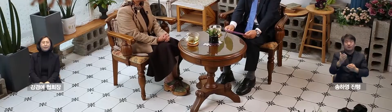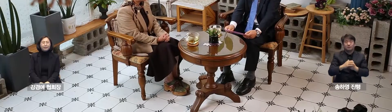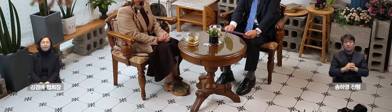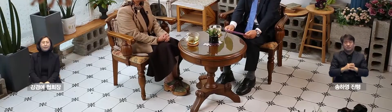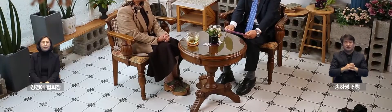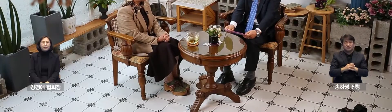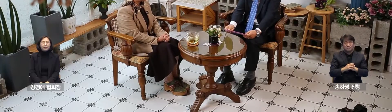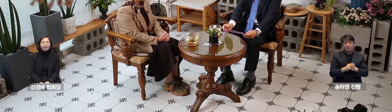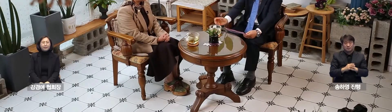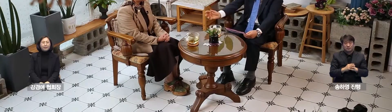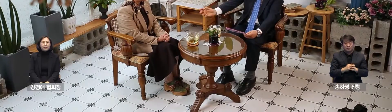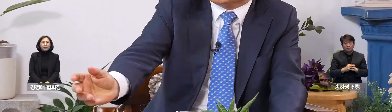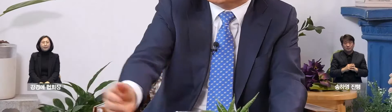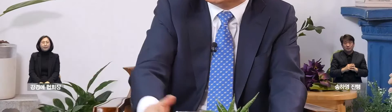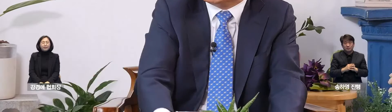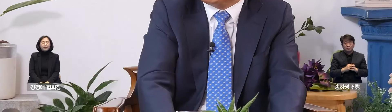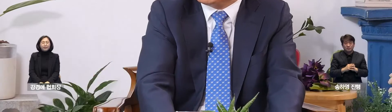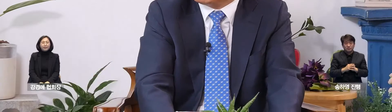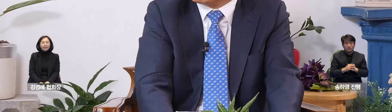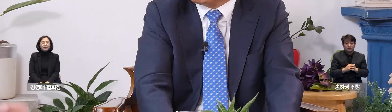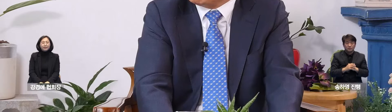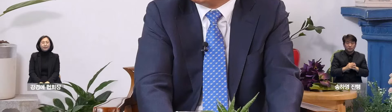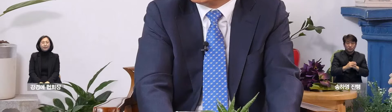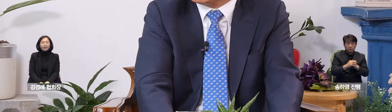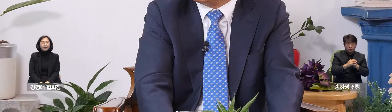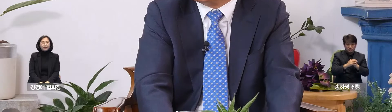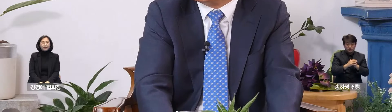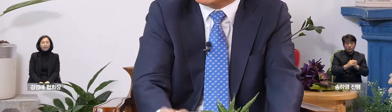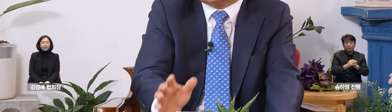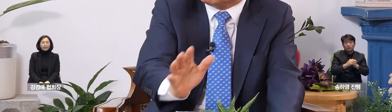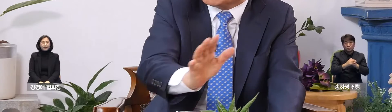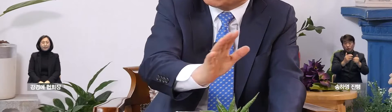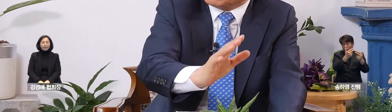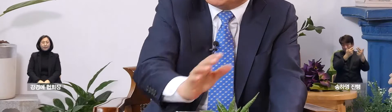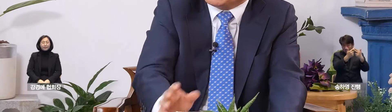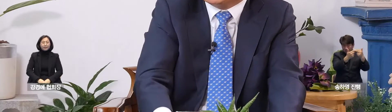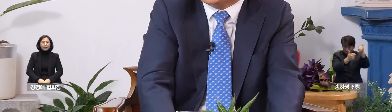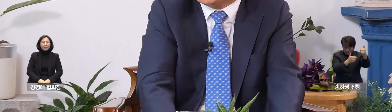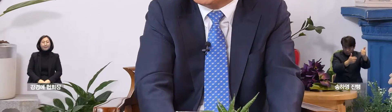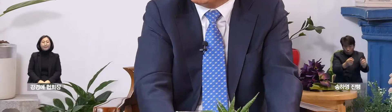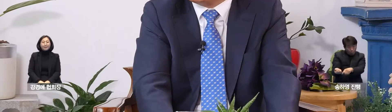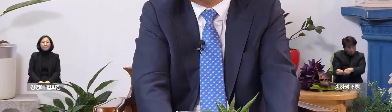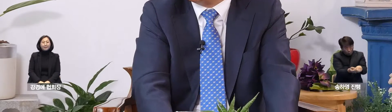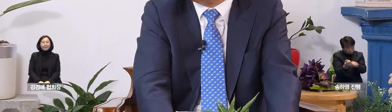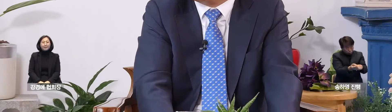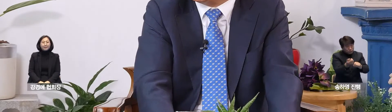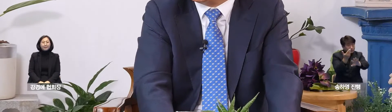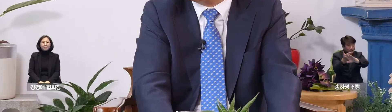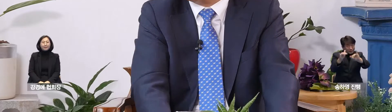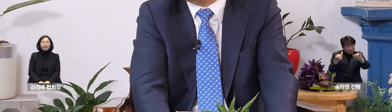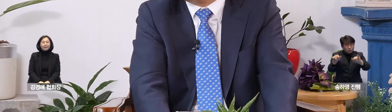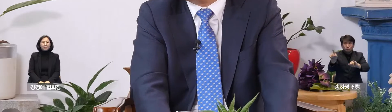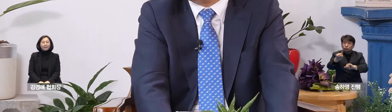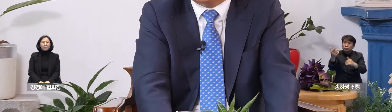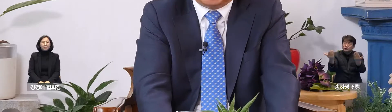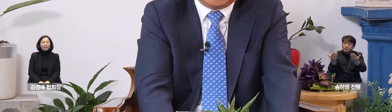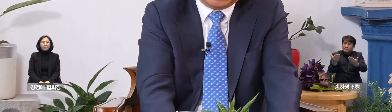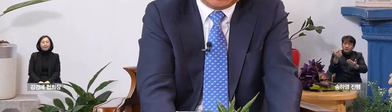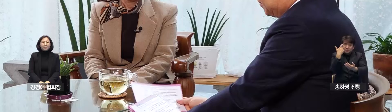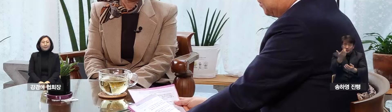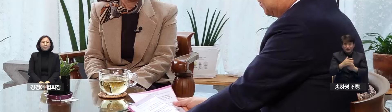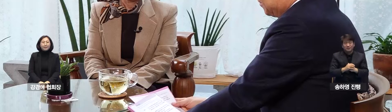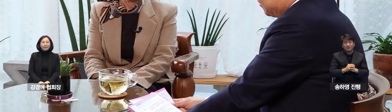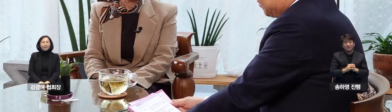종사하고 계시나요? 지금 우리 그러니까 회장은 공부잖아요. 다른 분들은 어떤 일들을 많이 하나요?